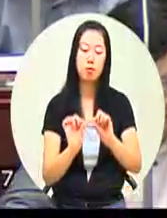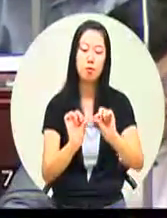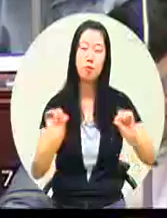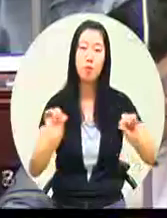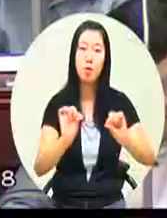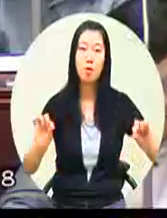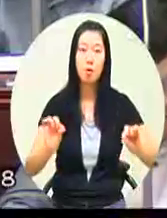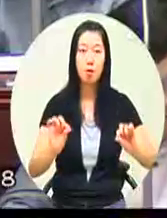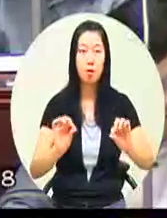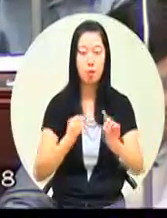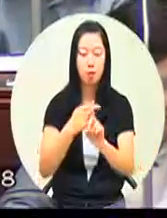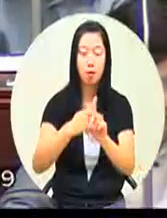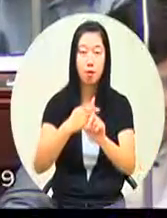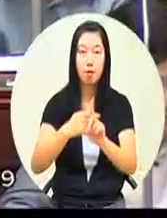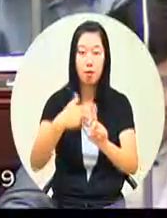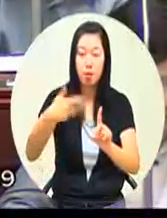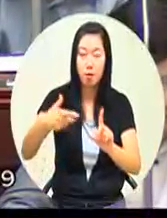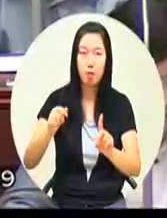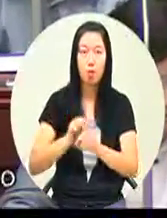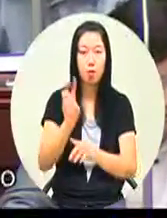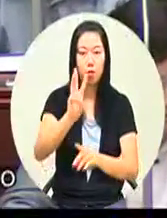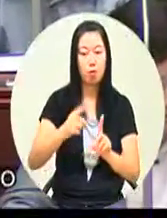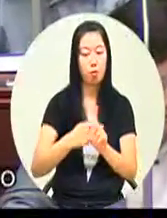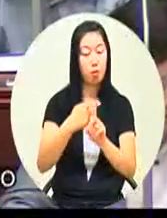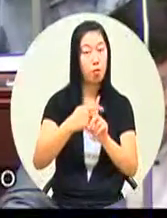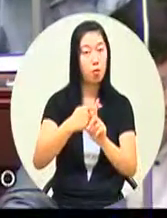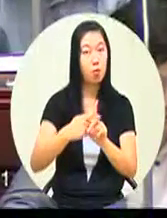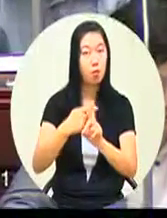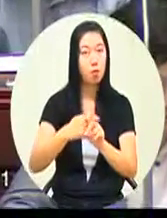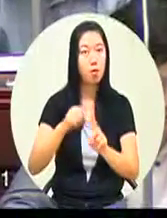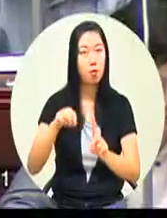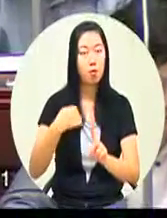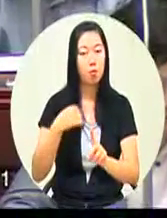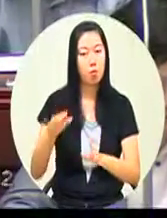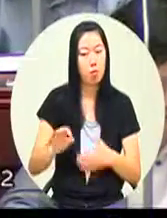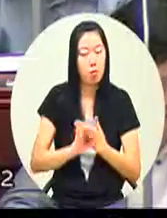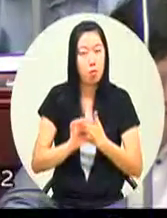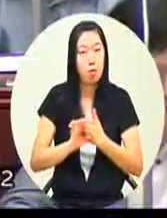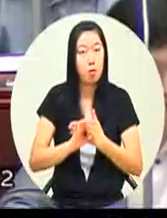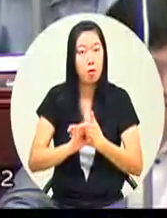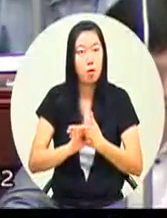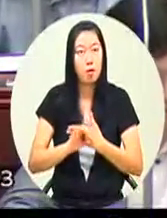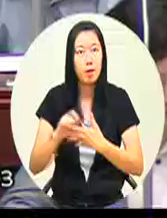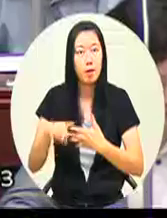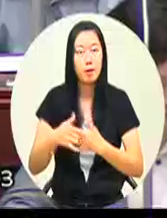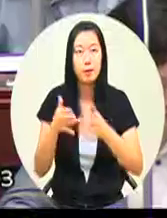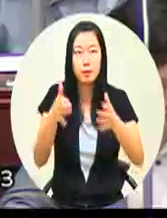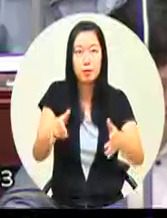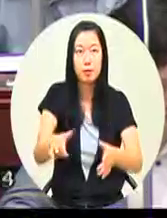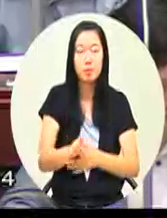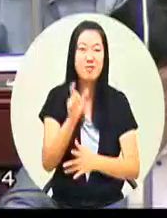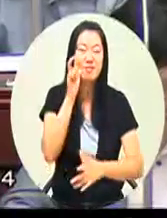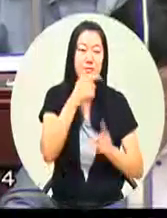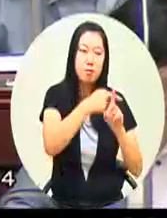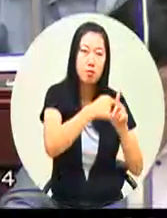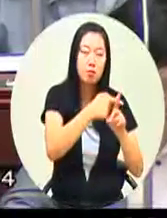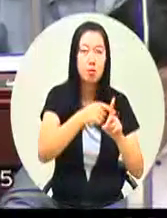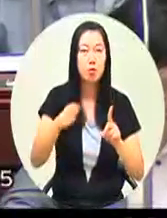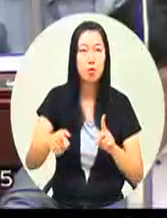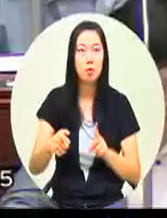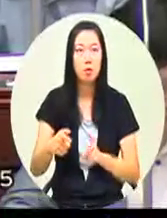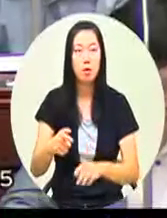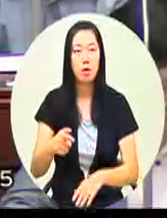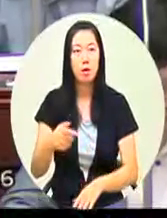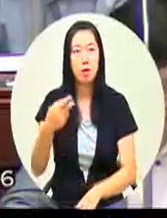哈，所以它的水质事实上，尤其哈，我们这一次给它测试整个一个它的一个硬度、氨氮跟包括它